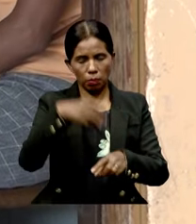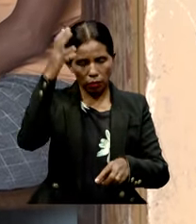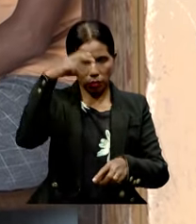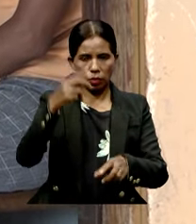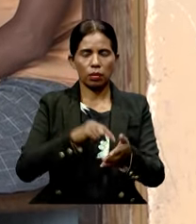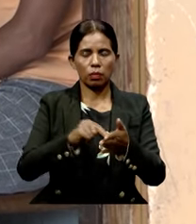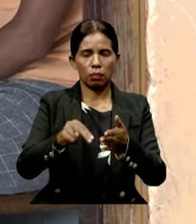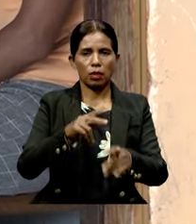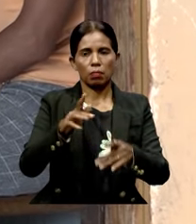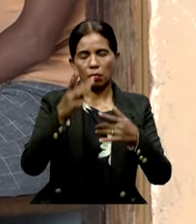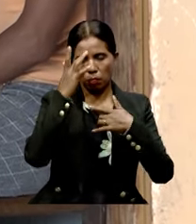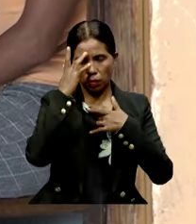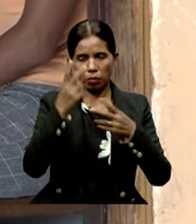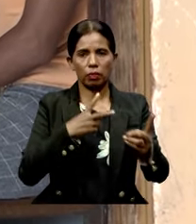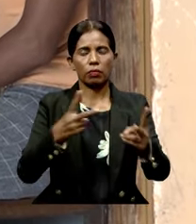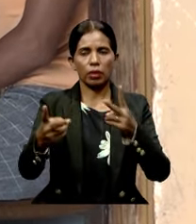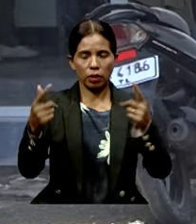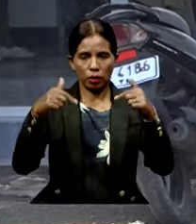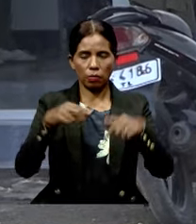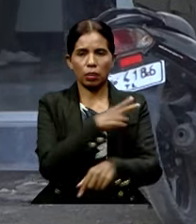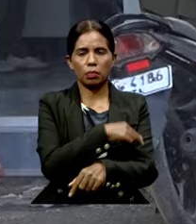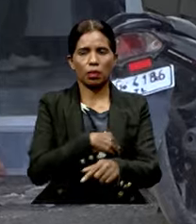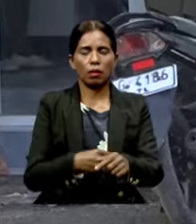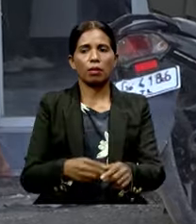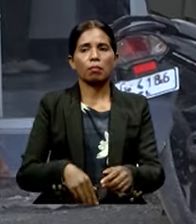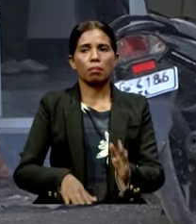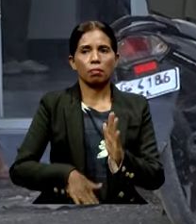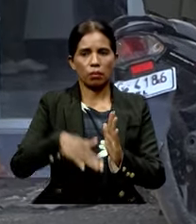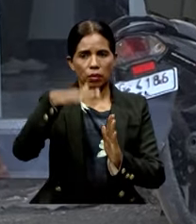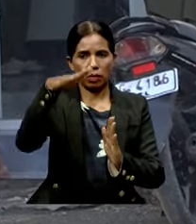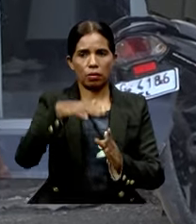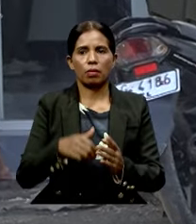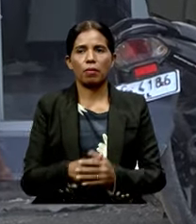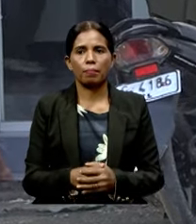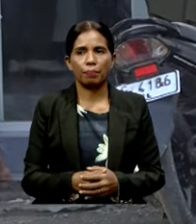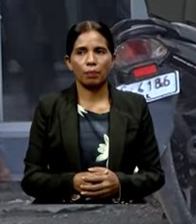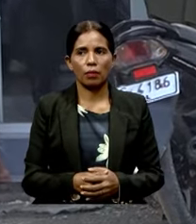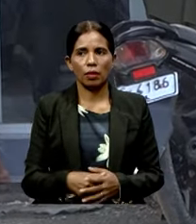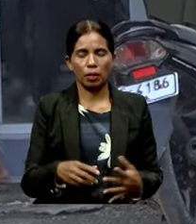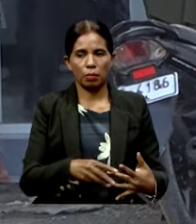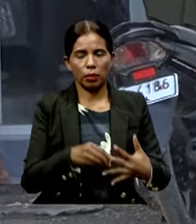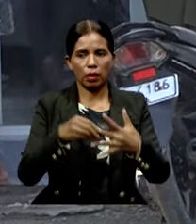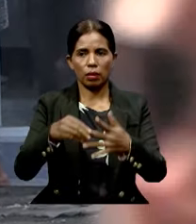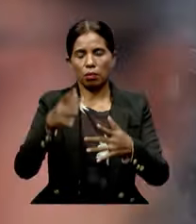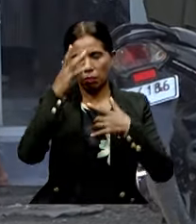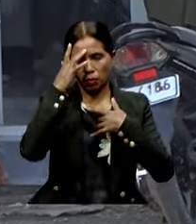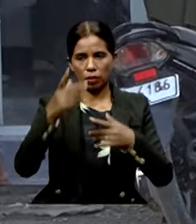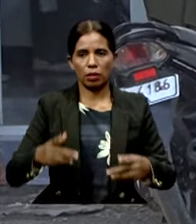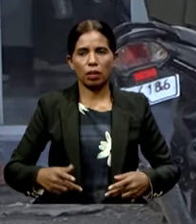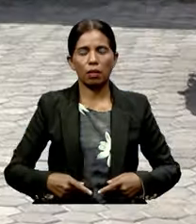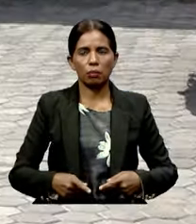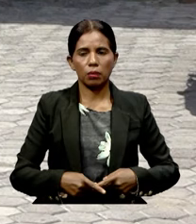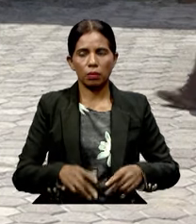numero pasien tene be halo visita i as tebes i liliu moras diare balabar ki kuan